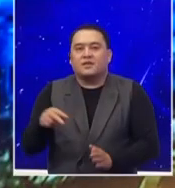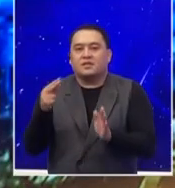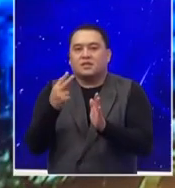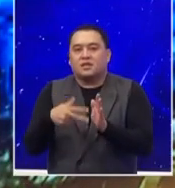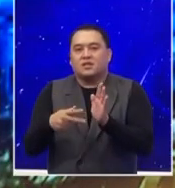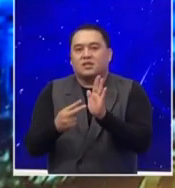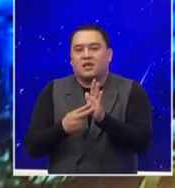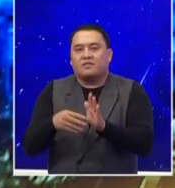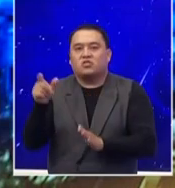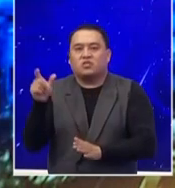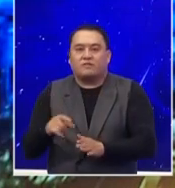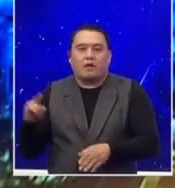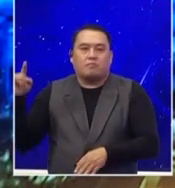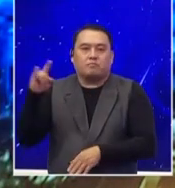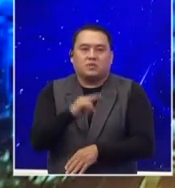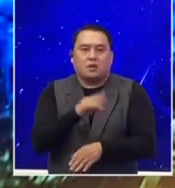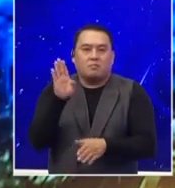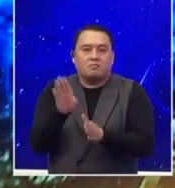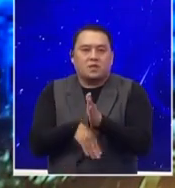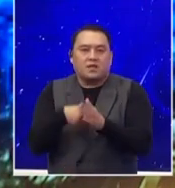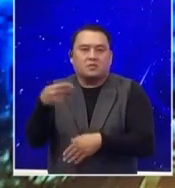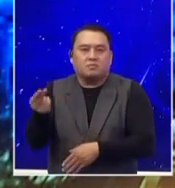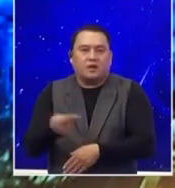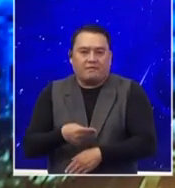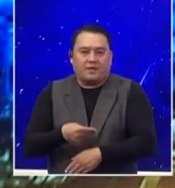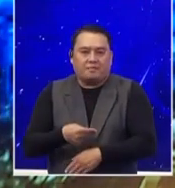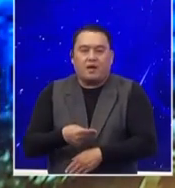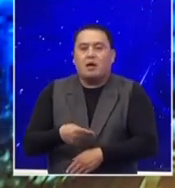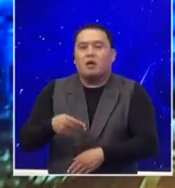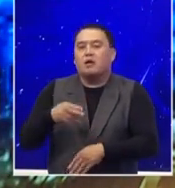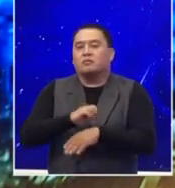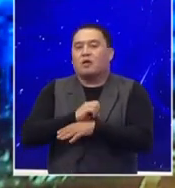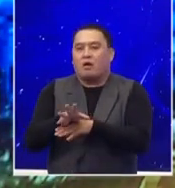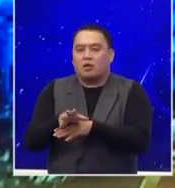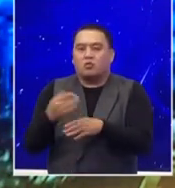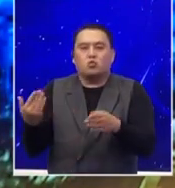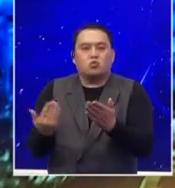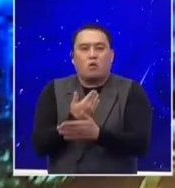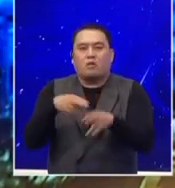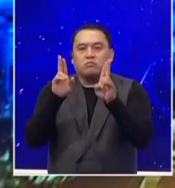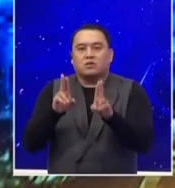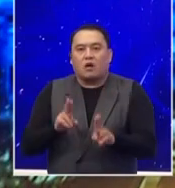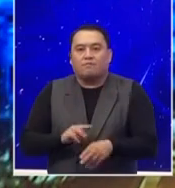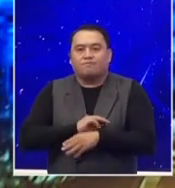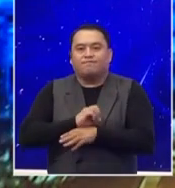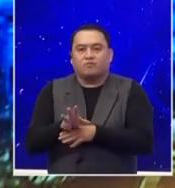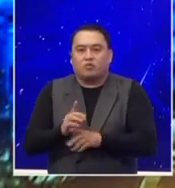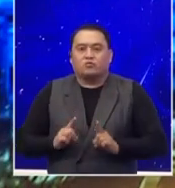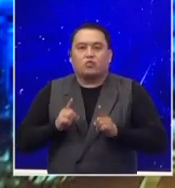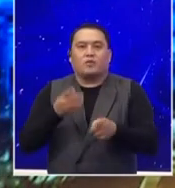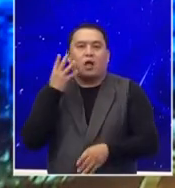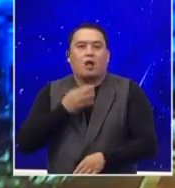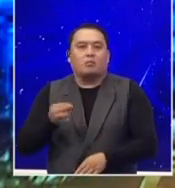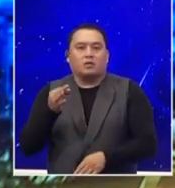239 человек прилетели в Алматы без справки на COVID-19. Новые правила карантинных ограничений вступили в силу в